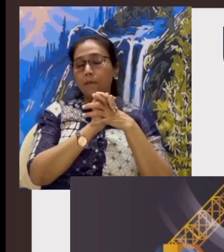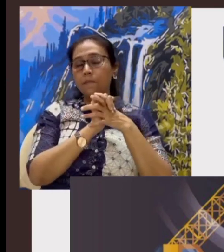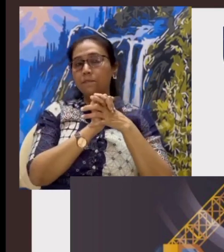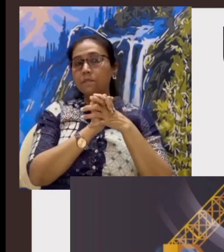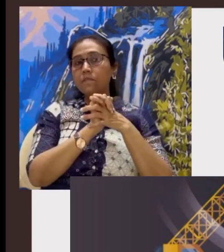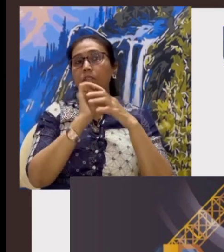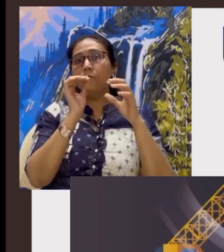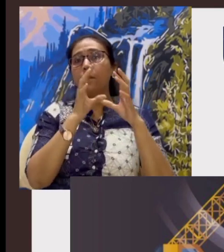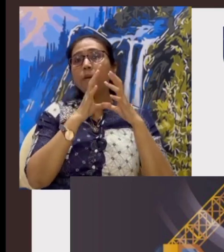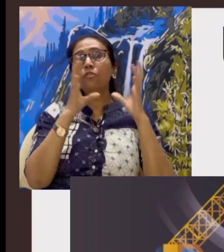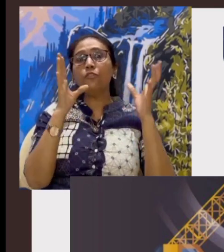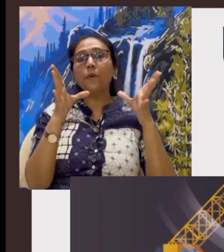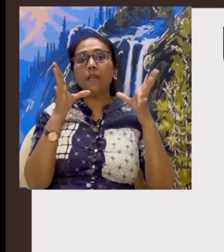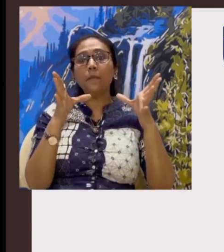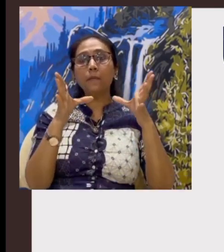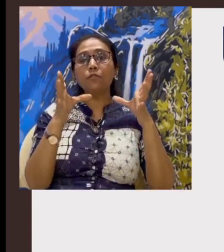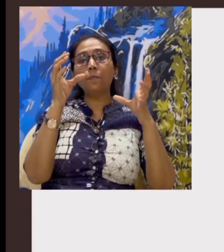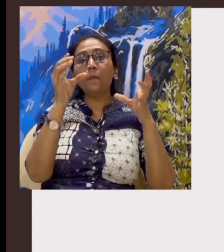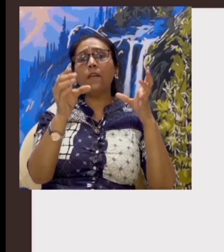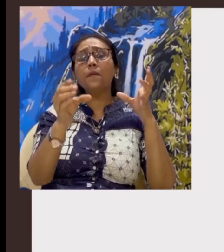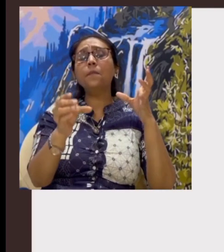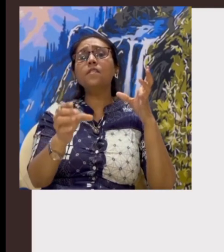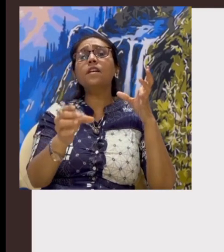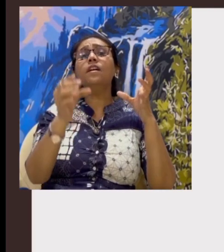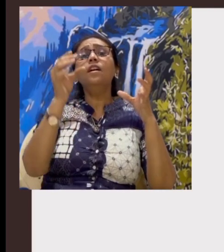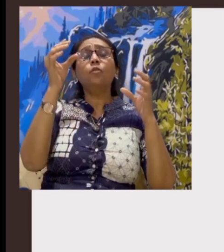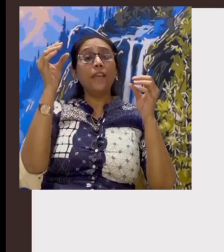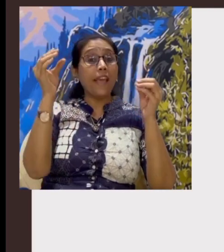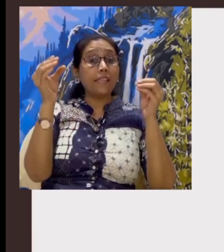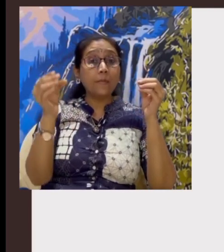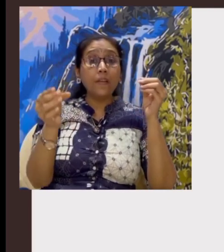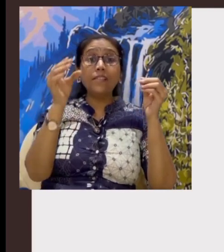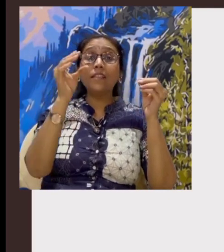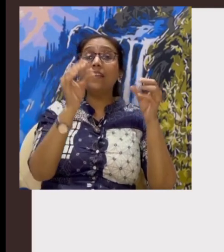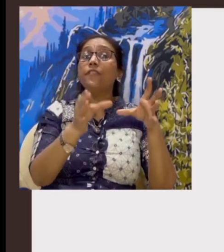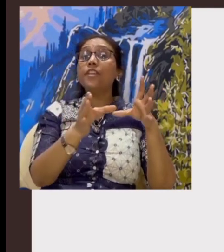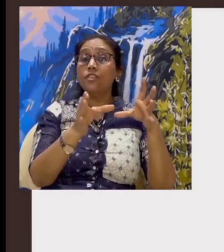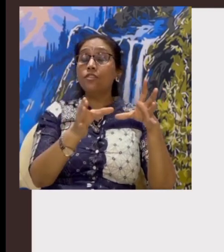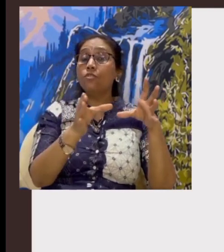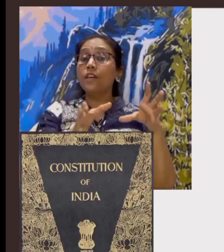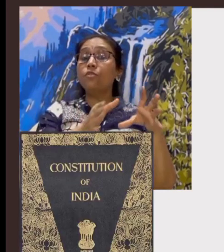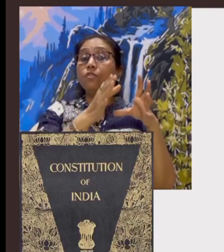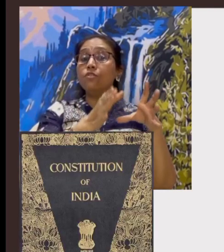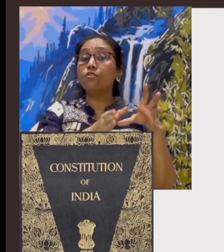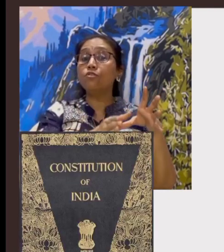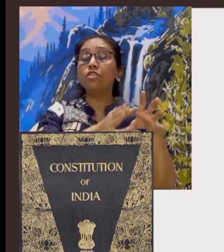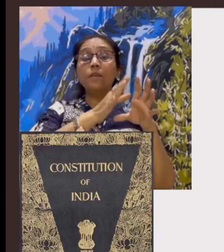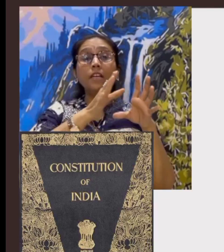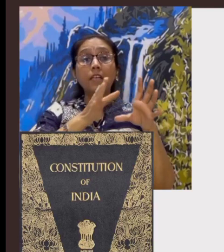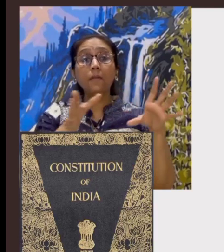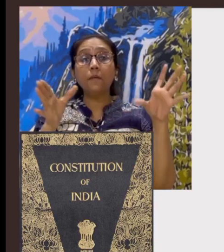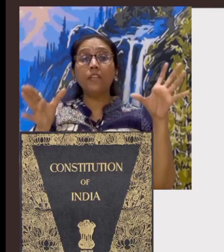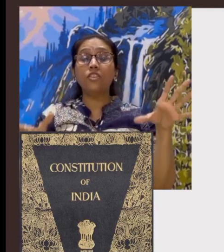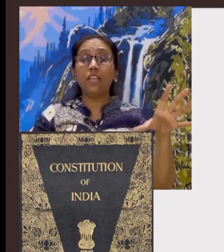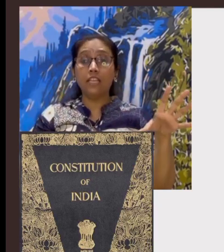पर्पस. जब मैं बोल रही हूँ पब्लिक पर्पस तो पब्लिक पर्पस का कोई एक्सप्लिसिट डेफिनेशन जो है वो कॉन्स्टिट्यूशन में कहीं